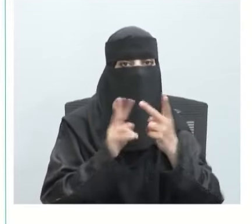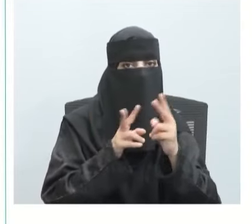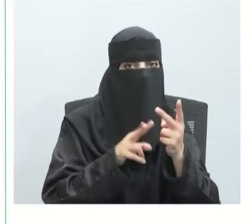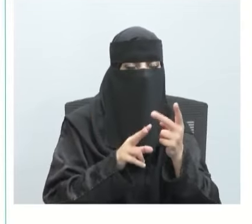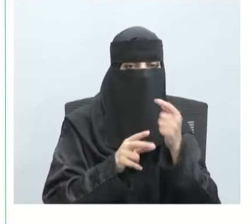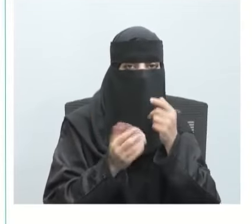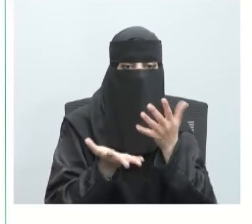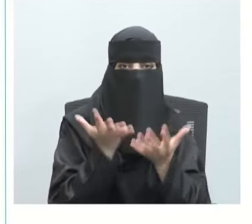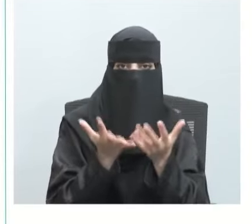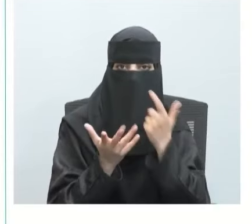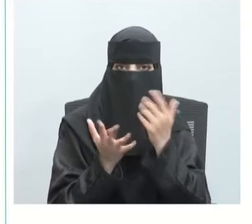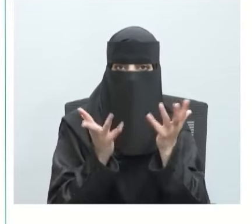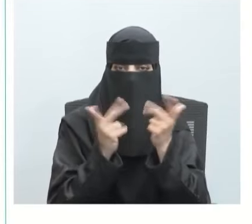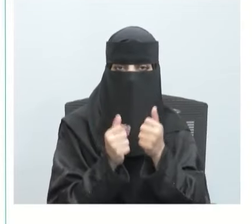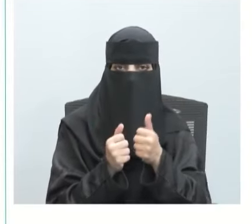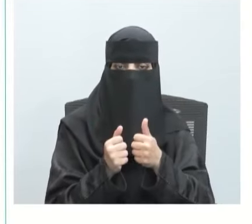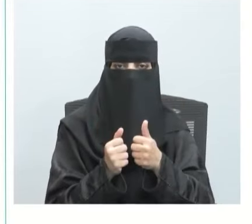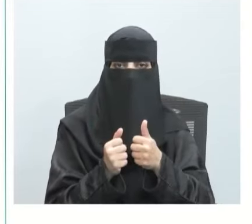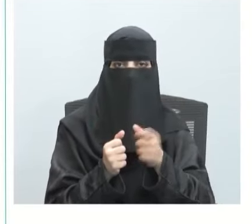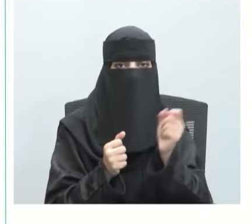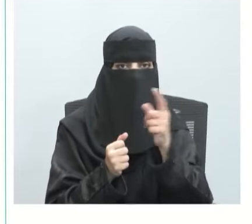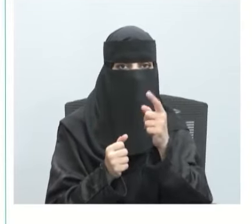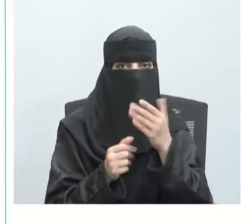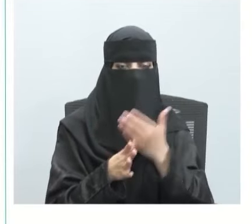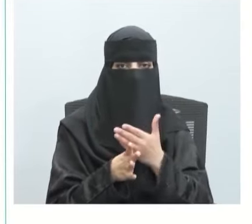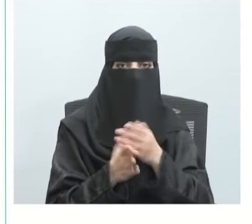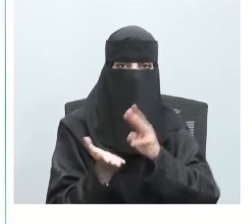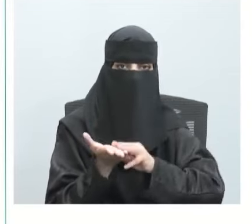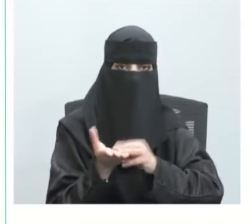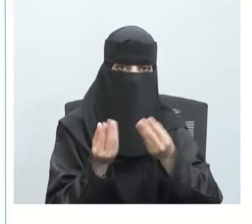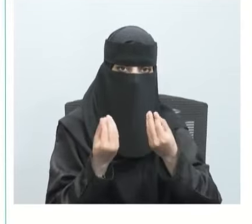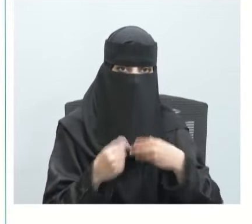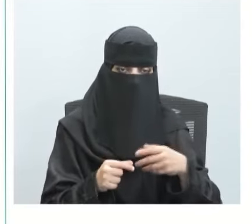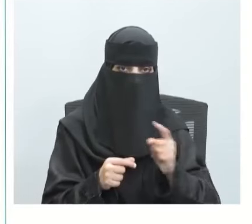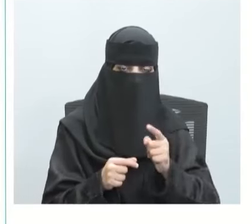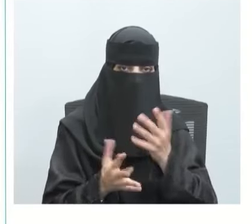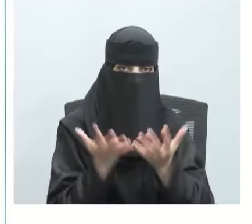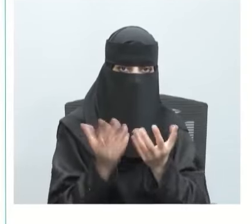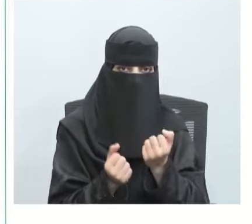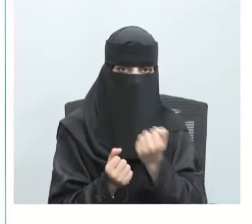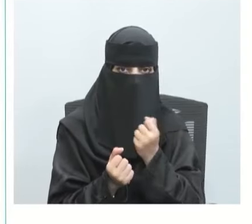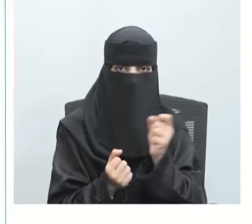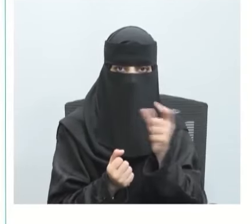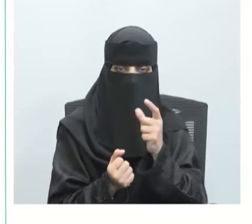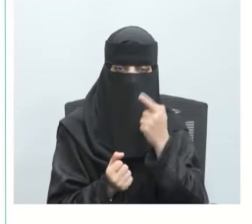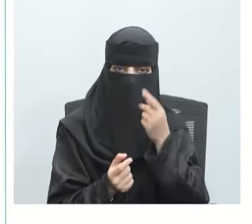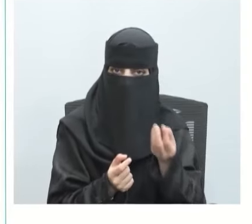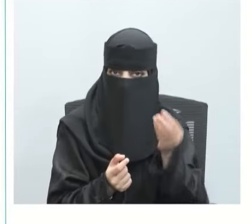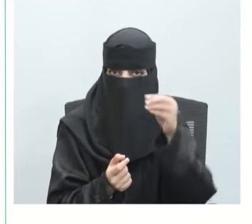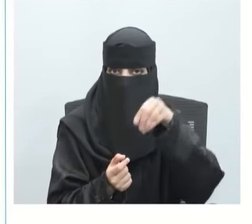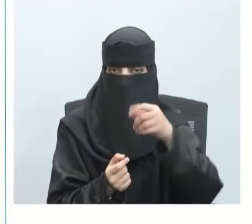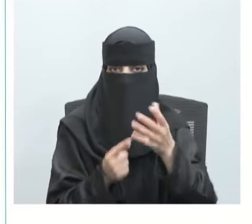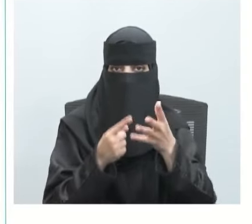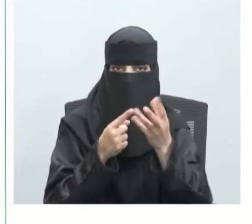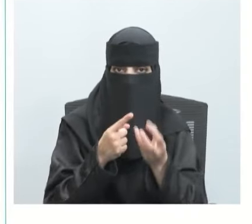فتقدر ذلك بشكل شهري بما لا يؤثر على الميزانيه الشهريه واذا ما زاد او